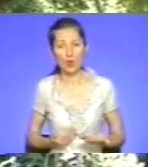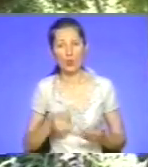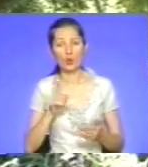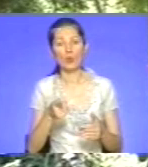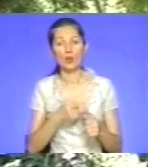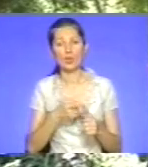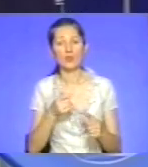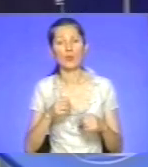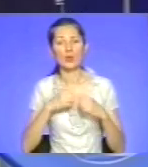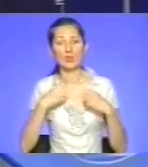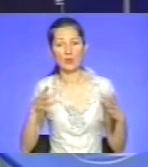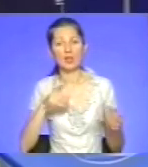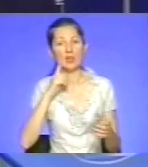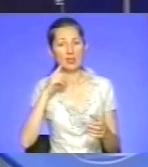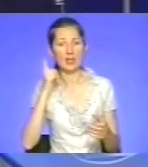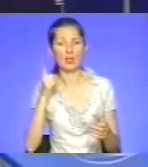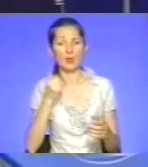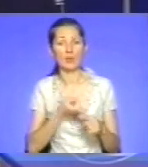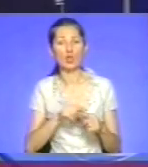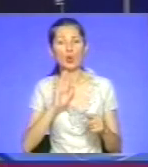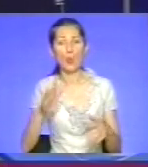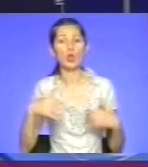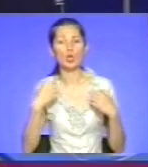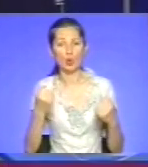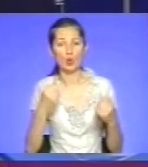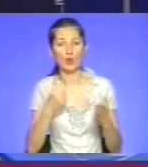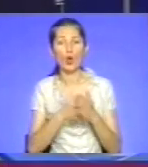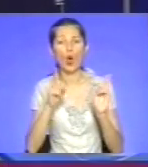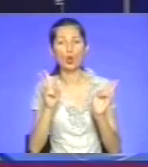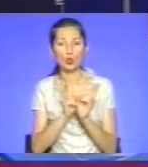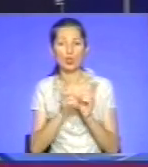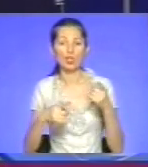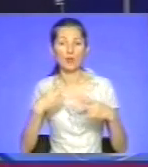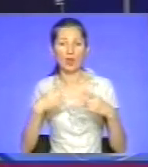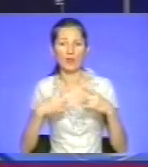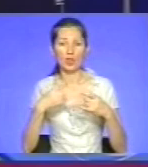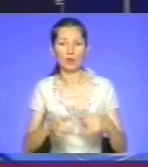свята зеленими. На цьому будьте здорові, до зустрічі в ефірі.